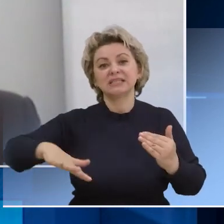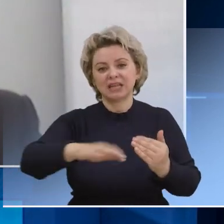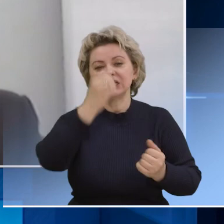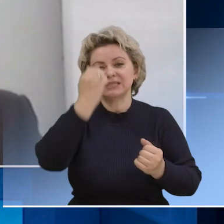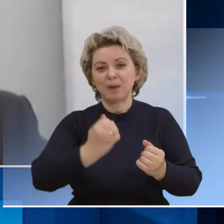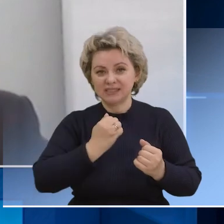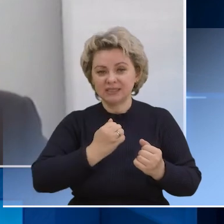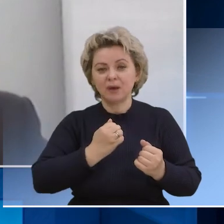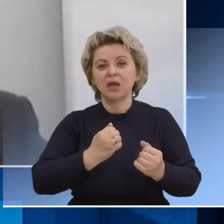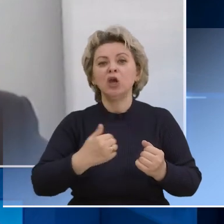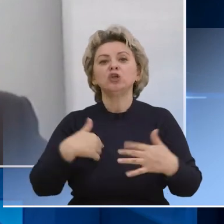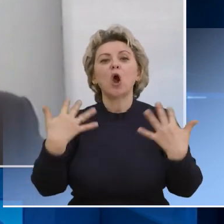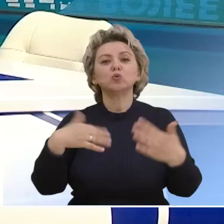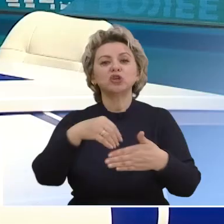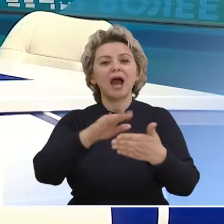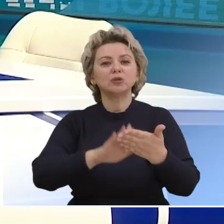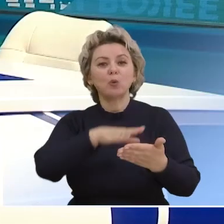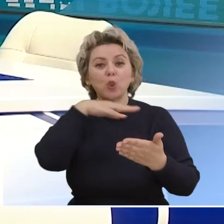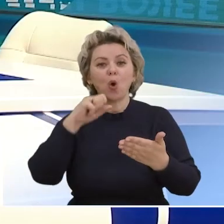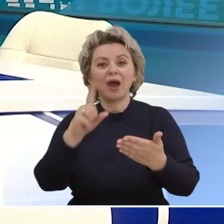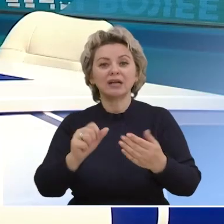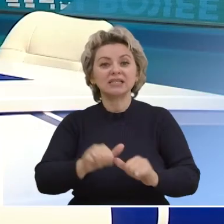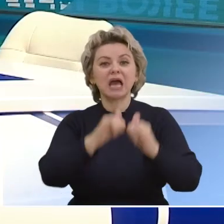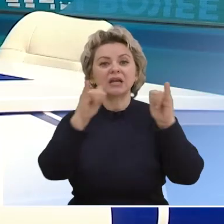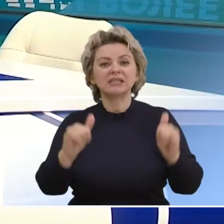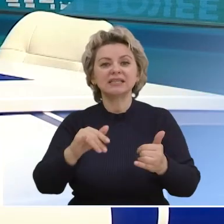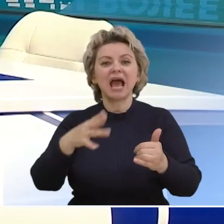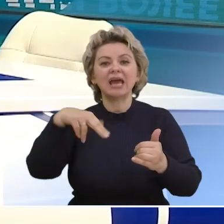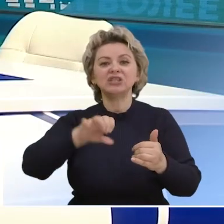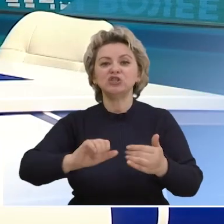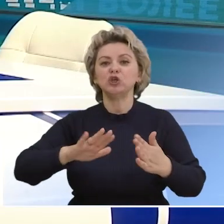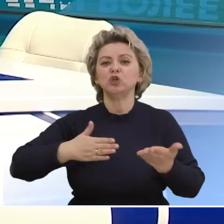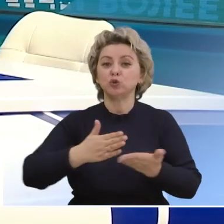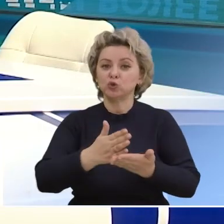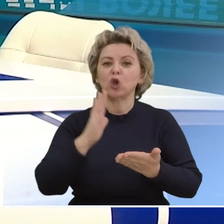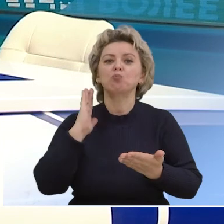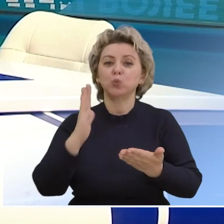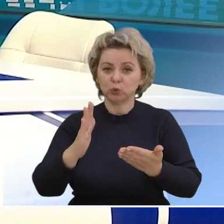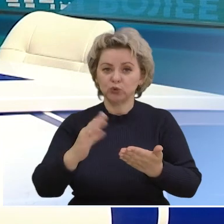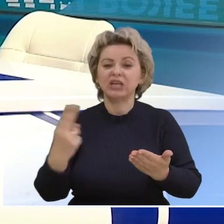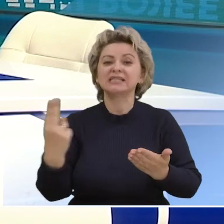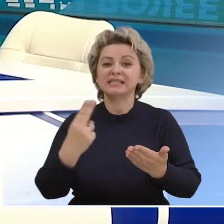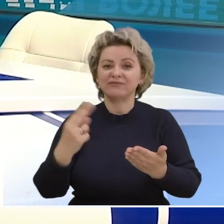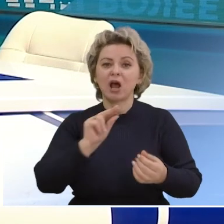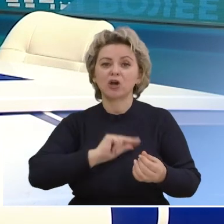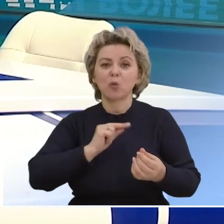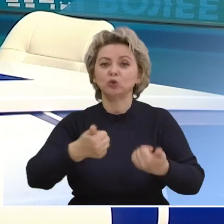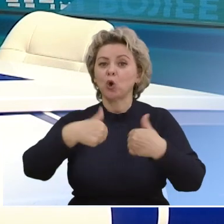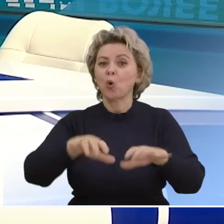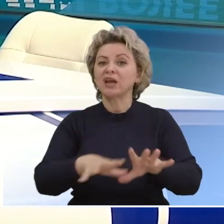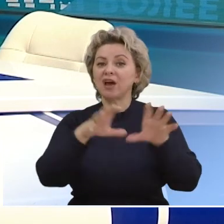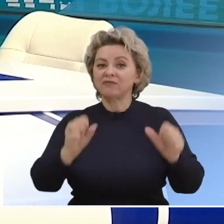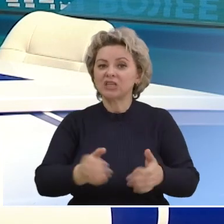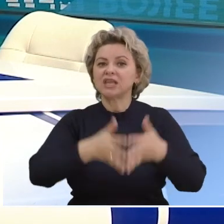страны. Спасибо. Я уже отмечал неоднократно, что развитие IT-индустрии – это будущее. Цифровизация работы